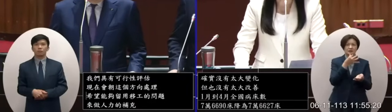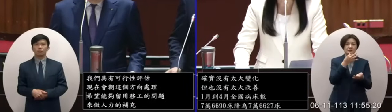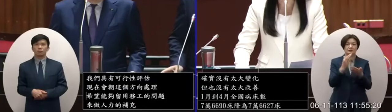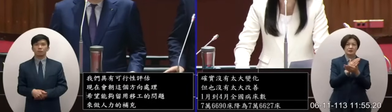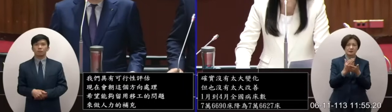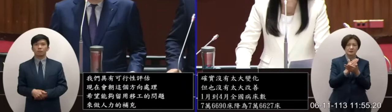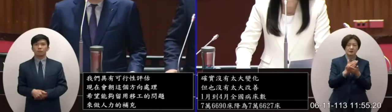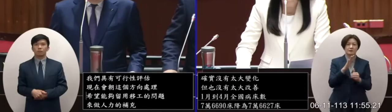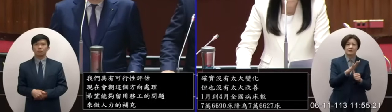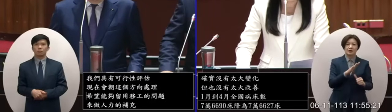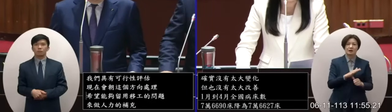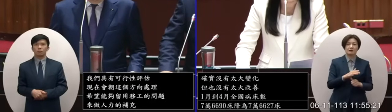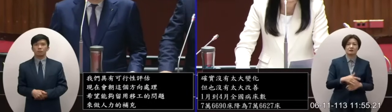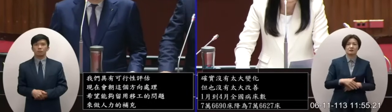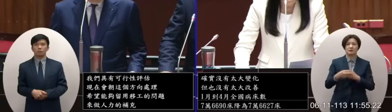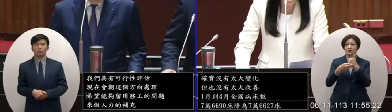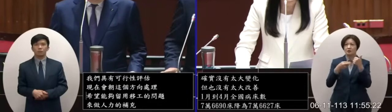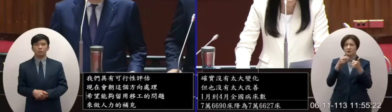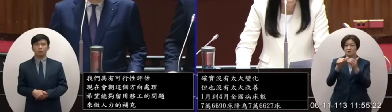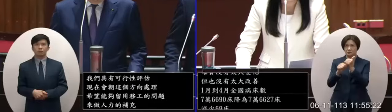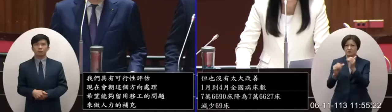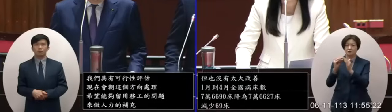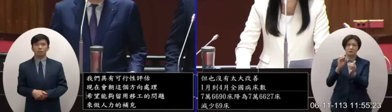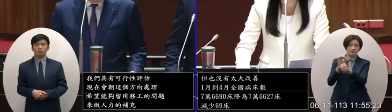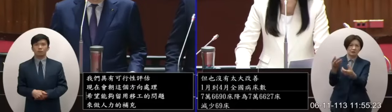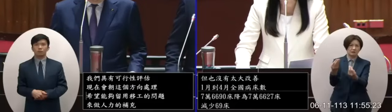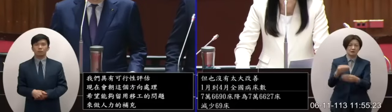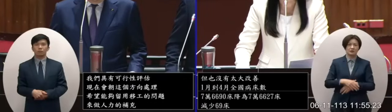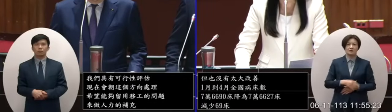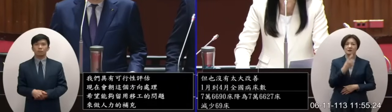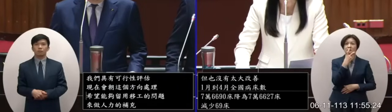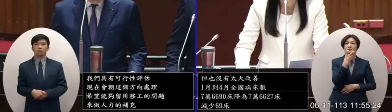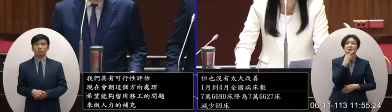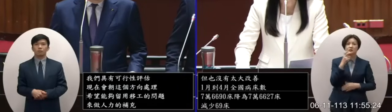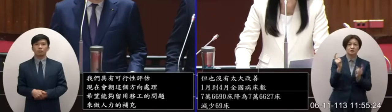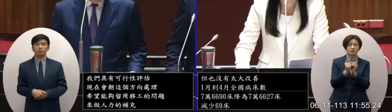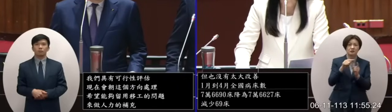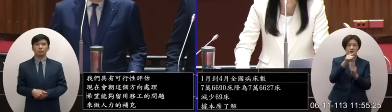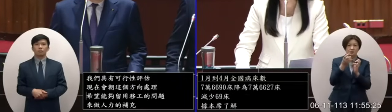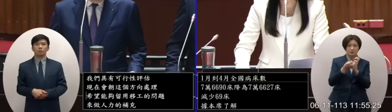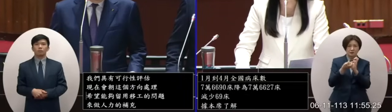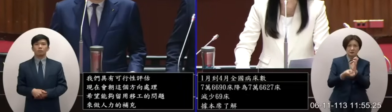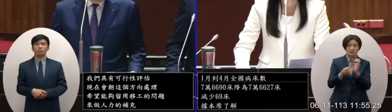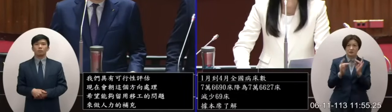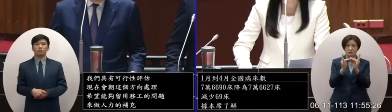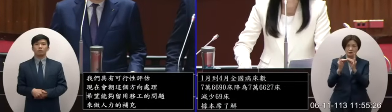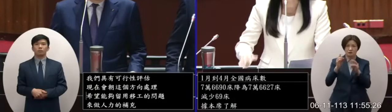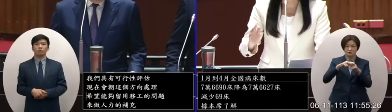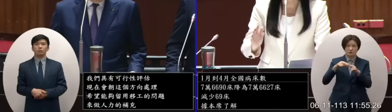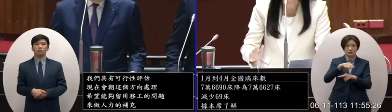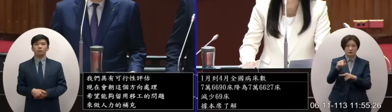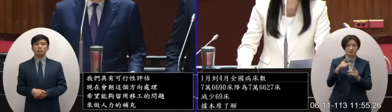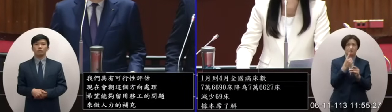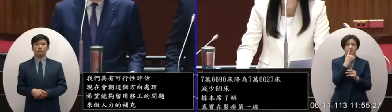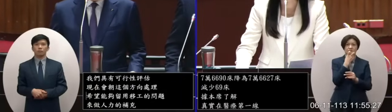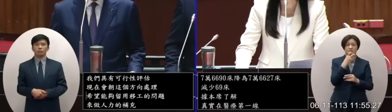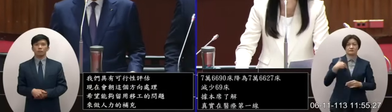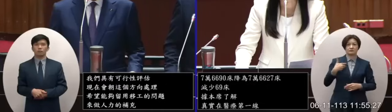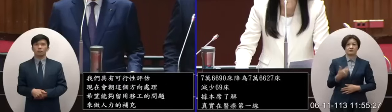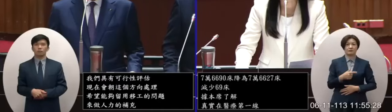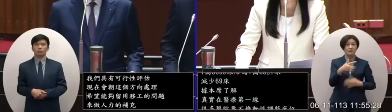所以没有通报地方的卫生局，所以中央事实上是没有掌握这个关床的黑数的，这一点部长同意